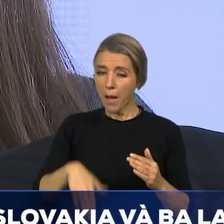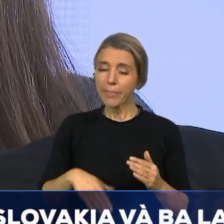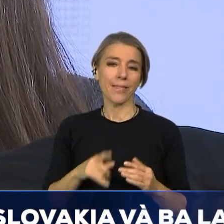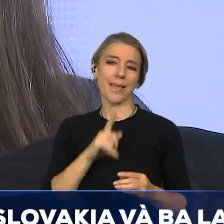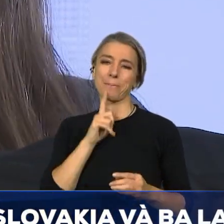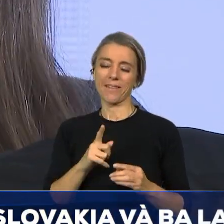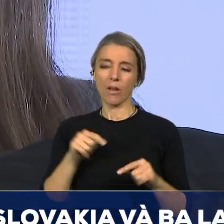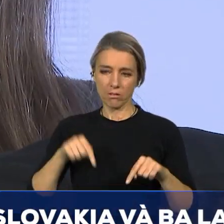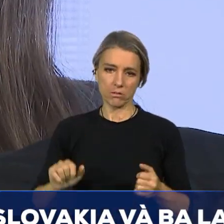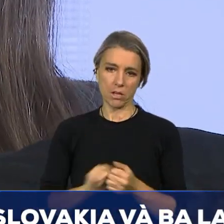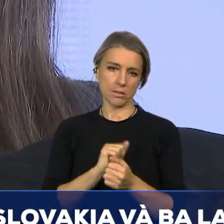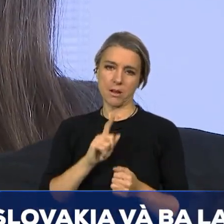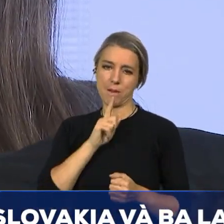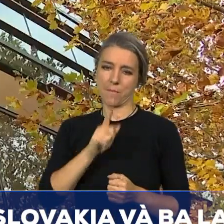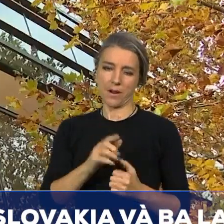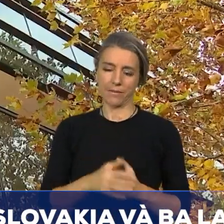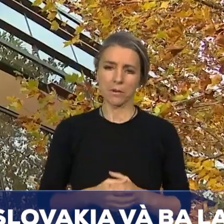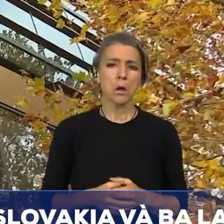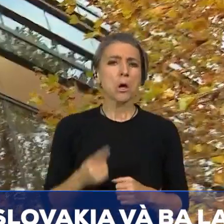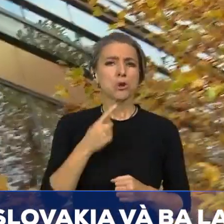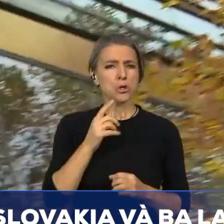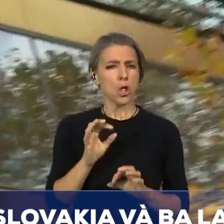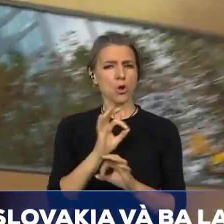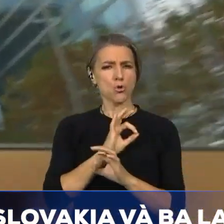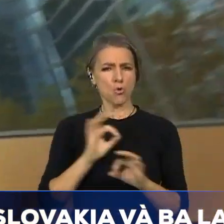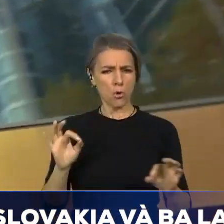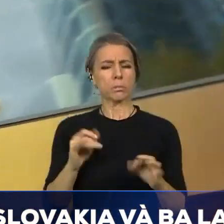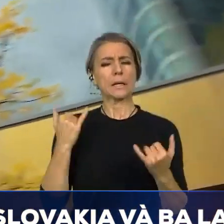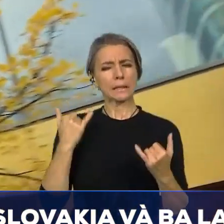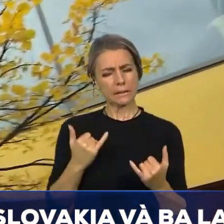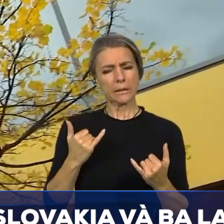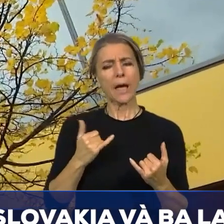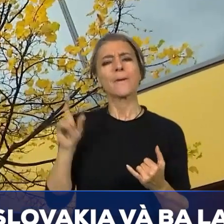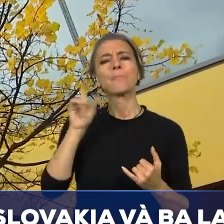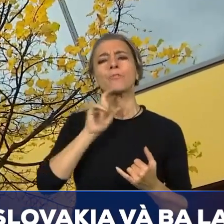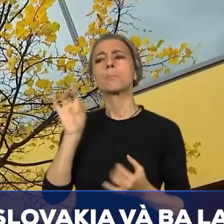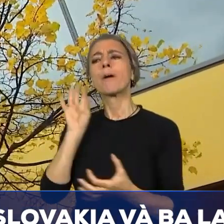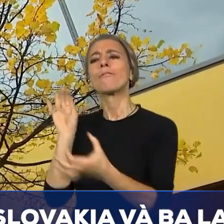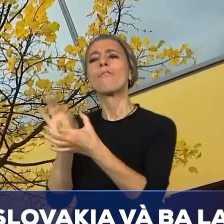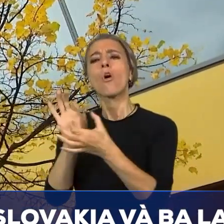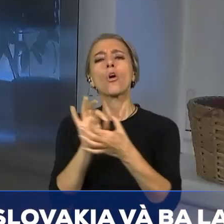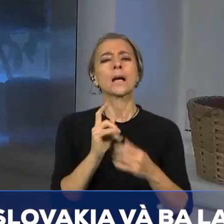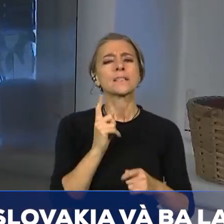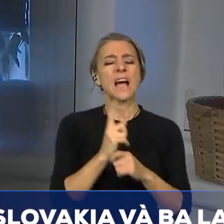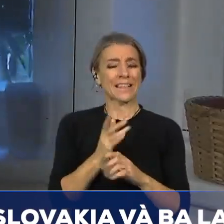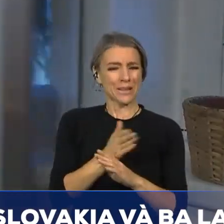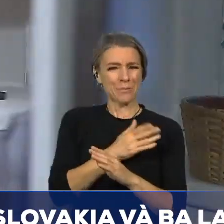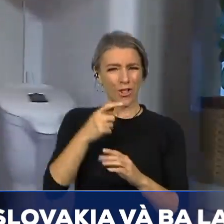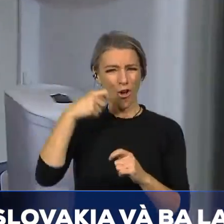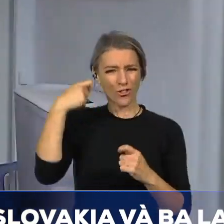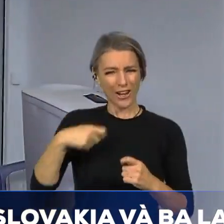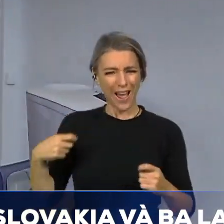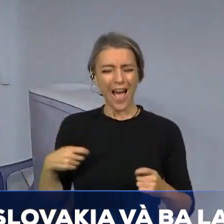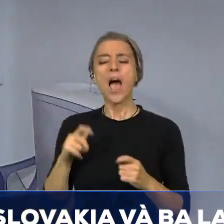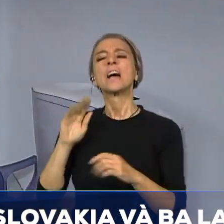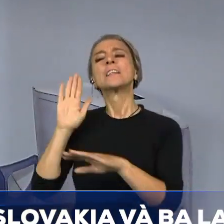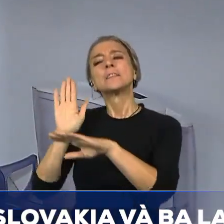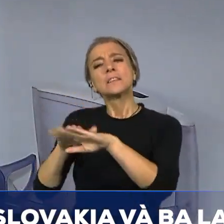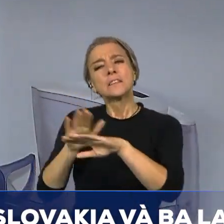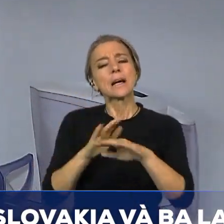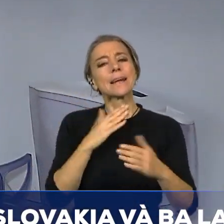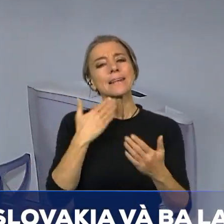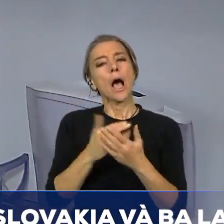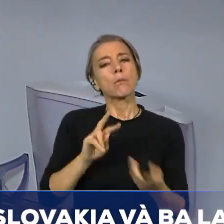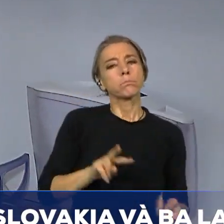Theo Eurostat, tại Séc, người dân đã phải trả trung bình 7,85 kurun cho mỗi kWh, trong khi tại Áo là 6,48